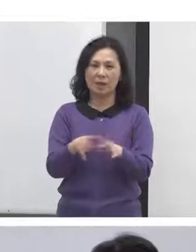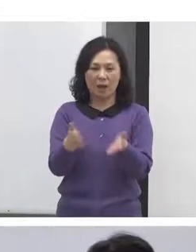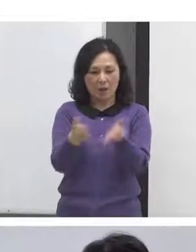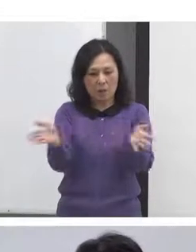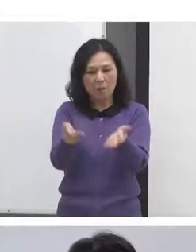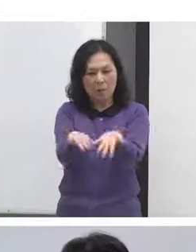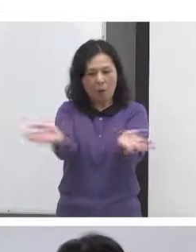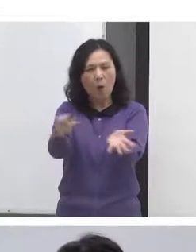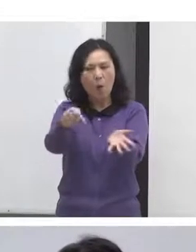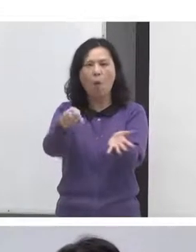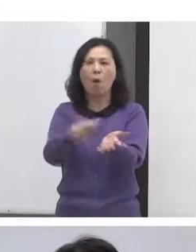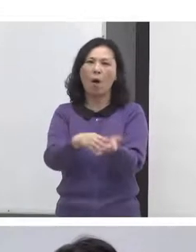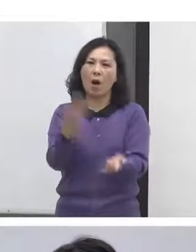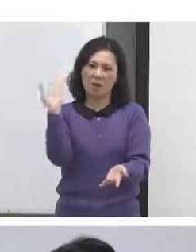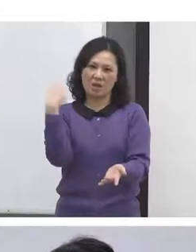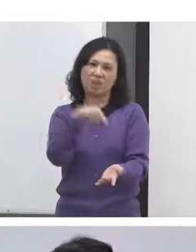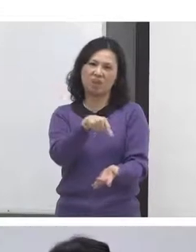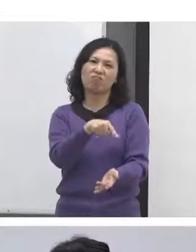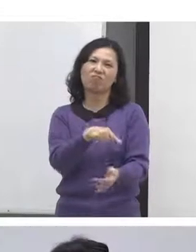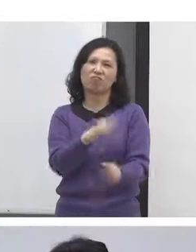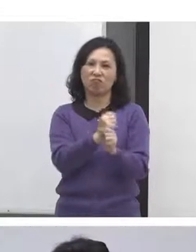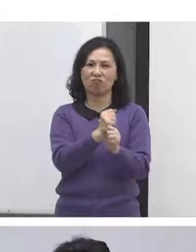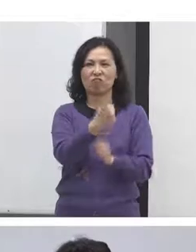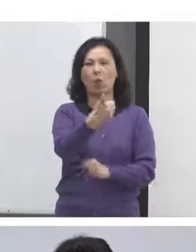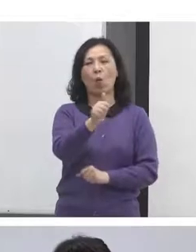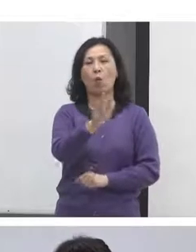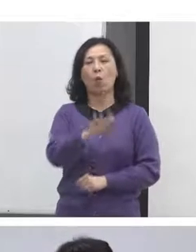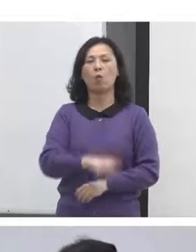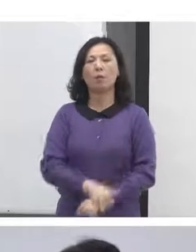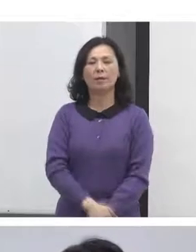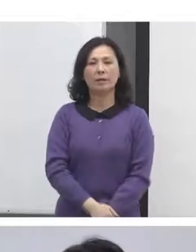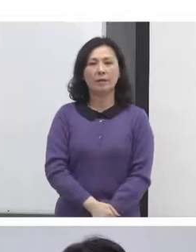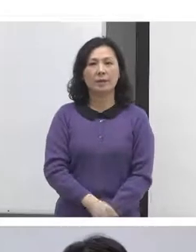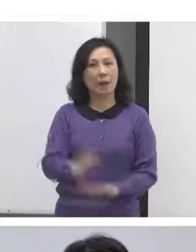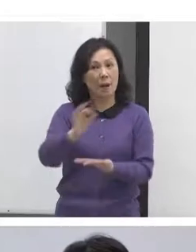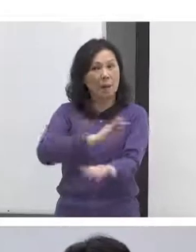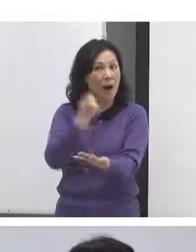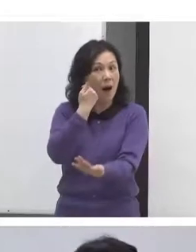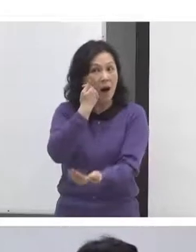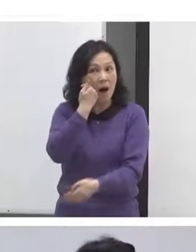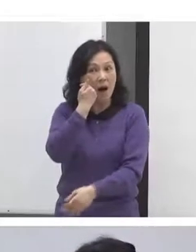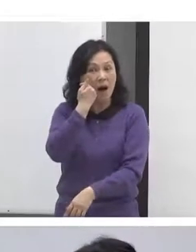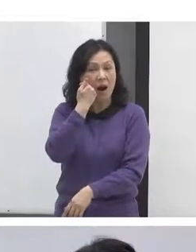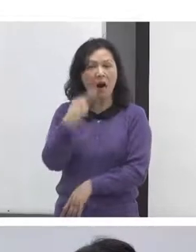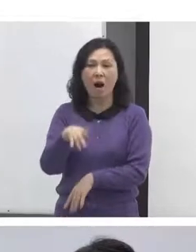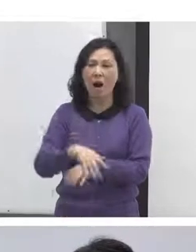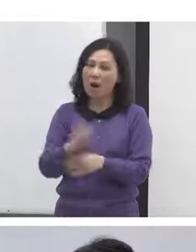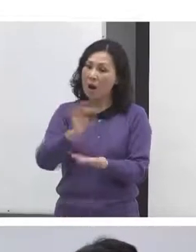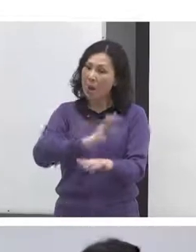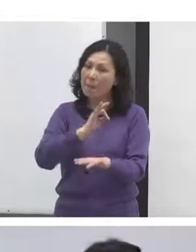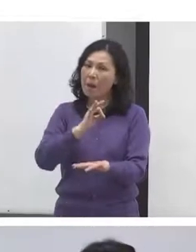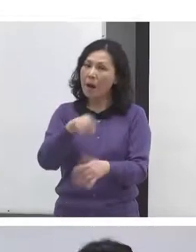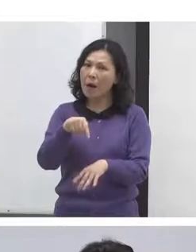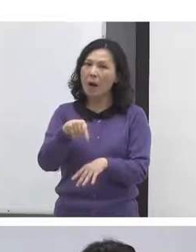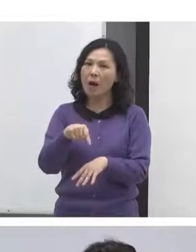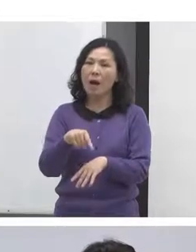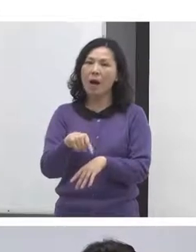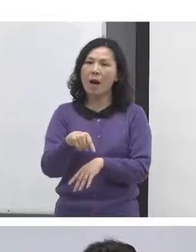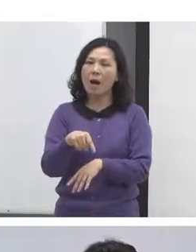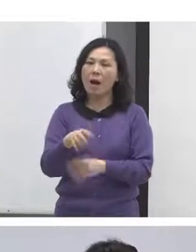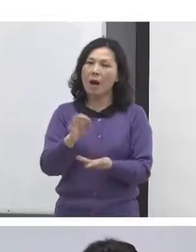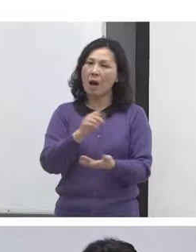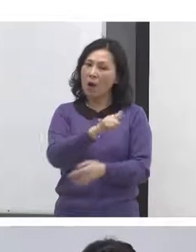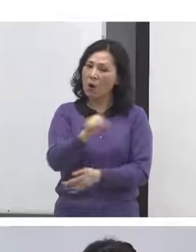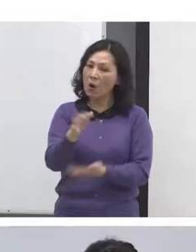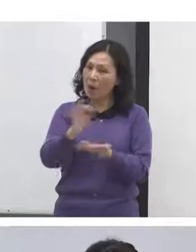型的代表哈。那就是他的对象，他要卖的对象，如果他要卖这样的东西出去，那是不是